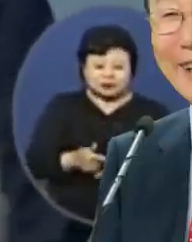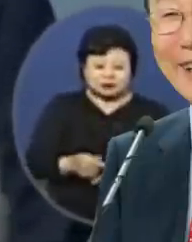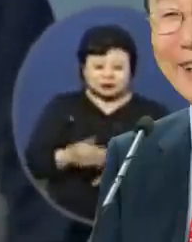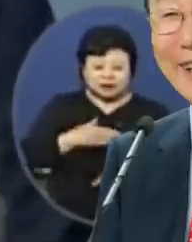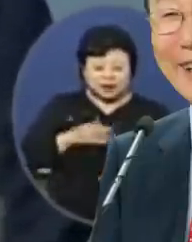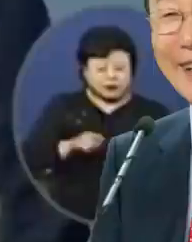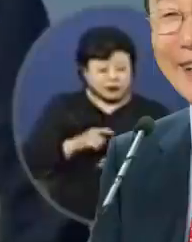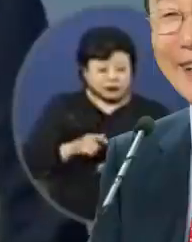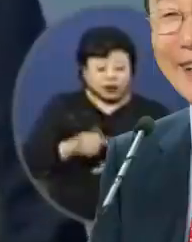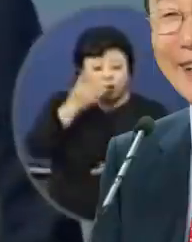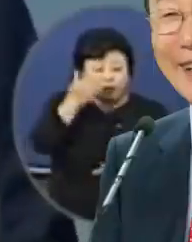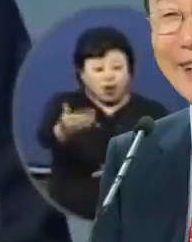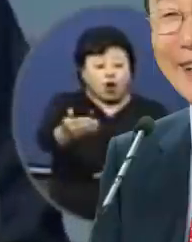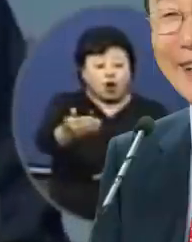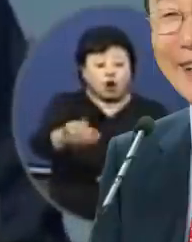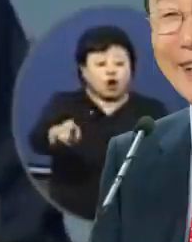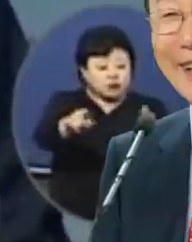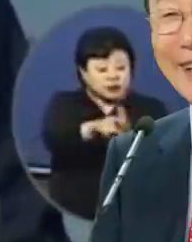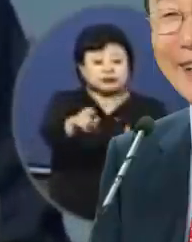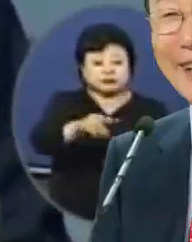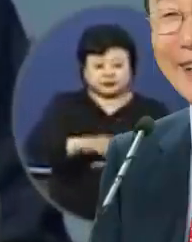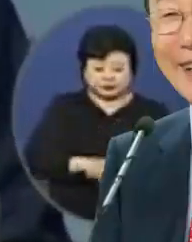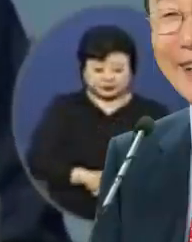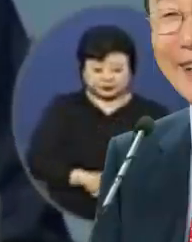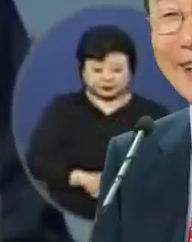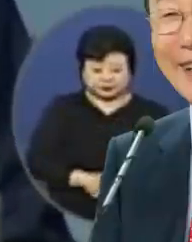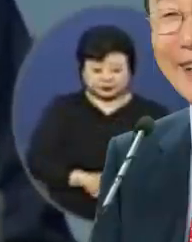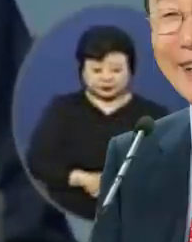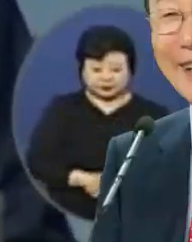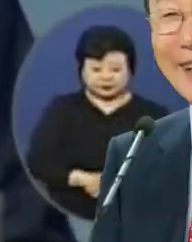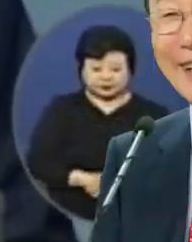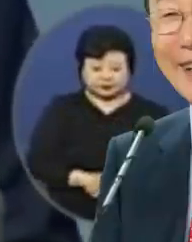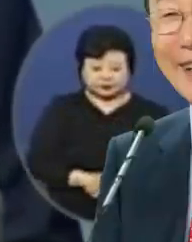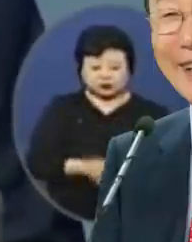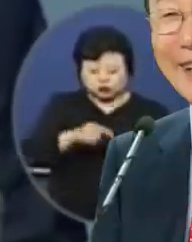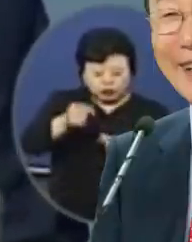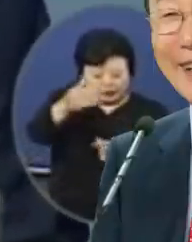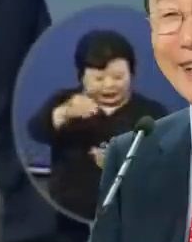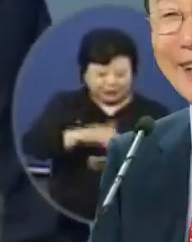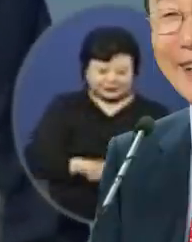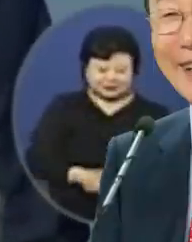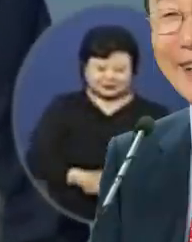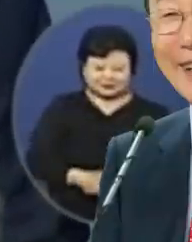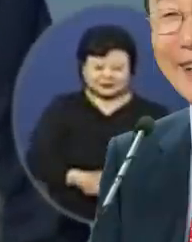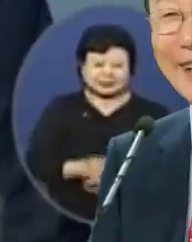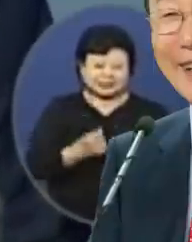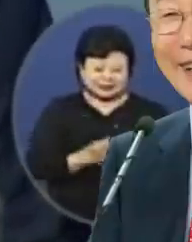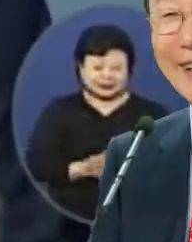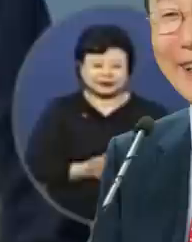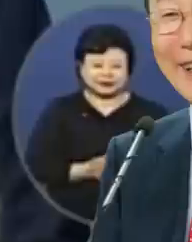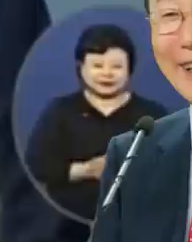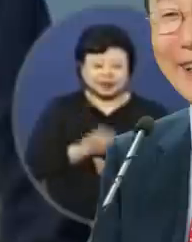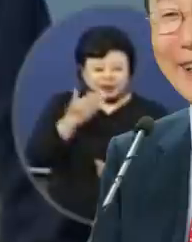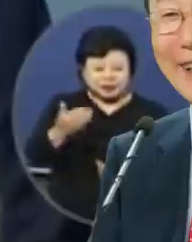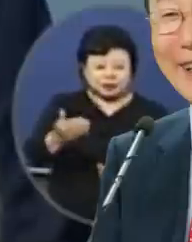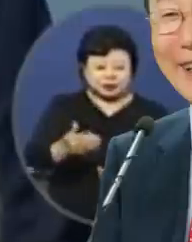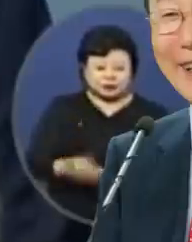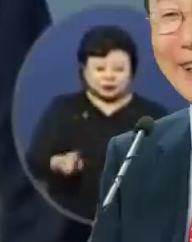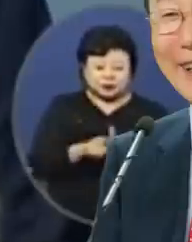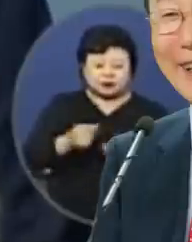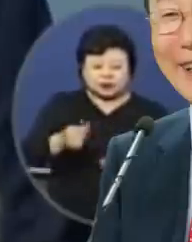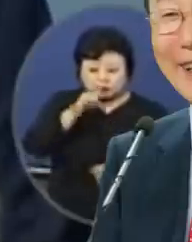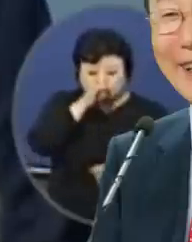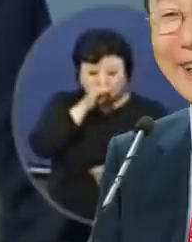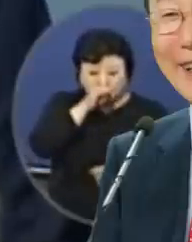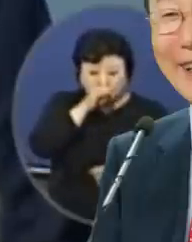너를 구원했다고 말 안 했습니다. 내 믿음이 너를 구원했다. 그러므로 여러분은 다 믿음을 가지고